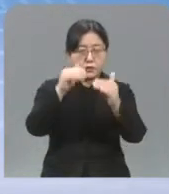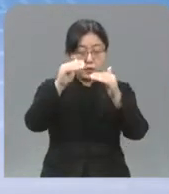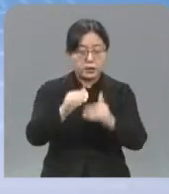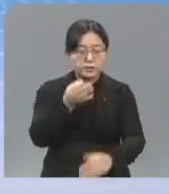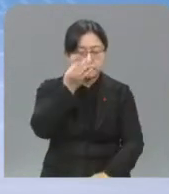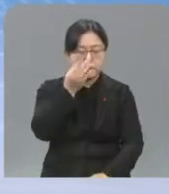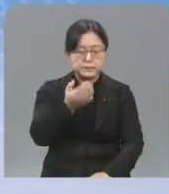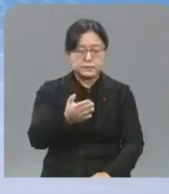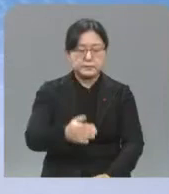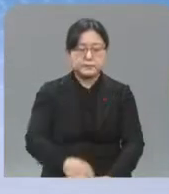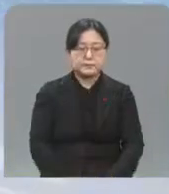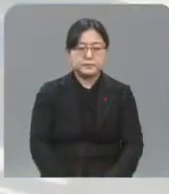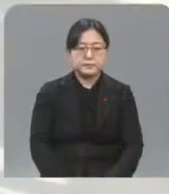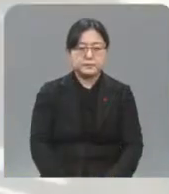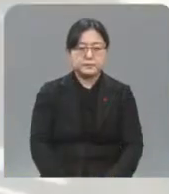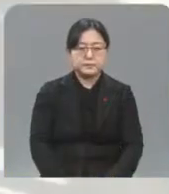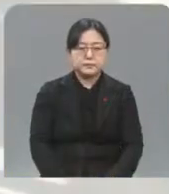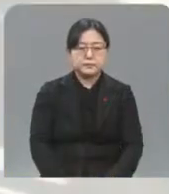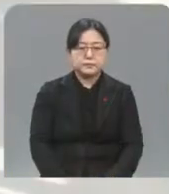소개합니다.